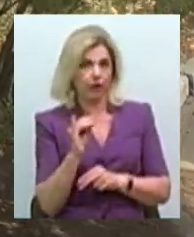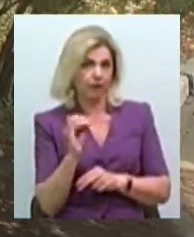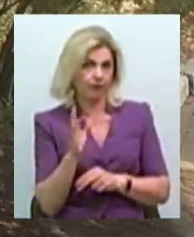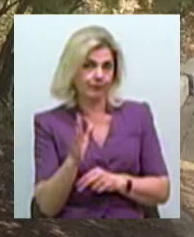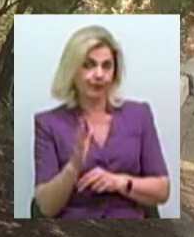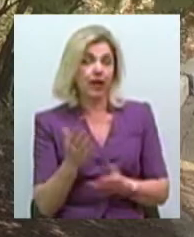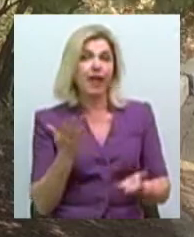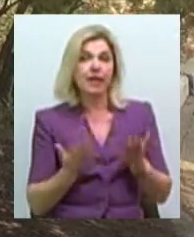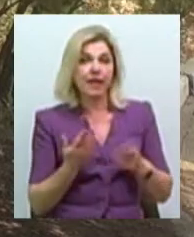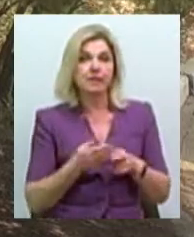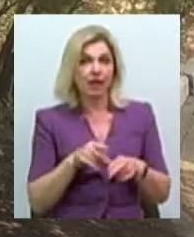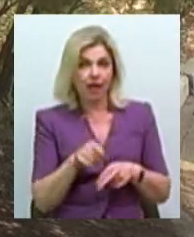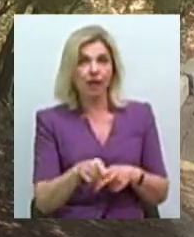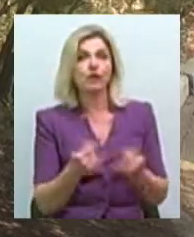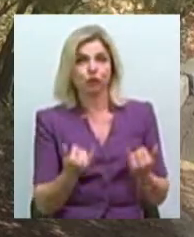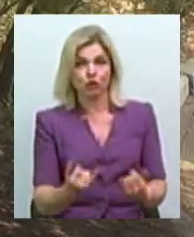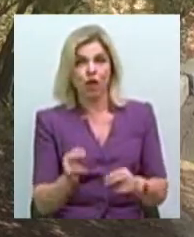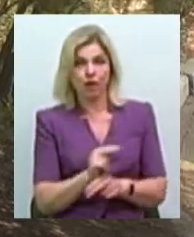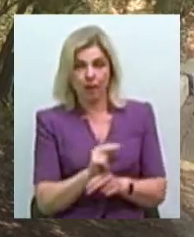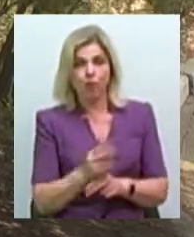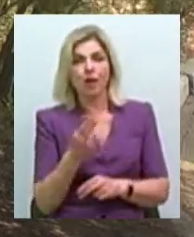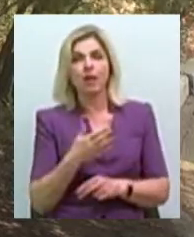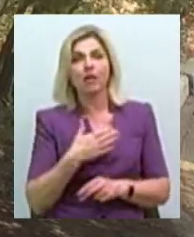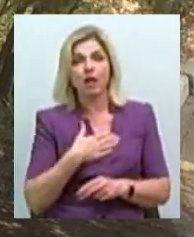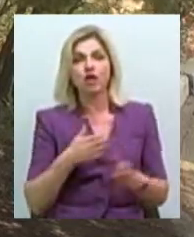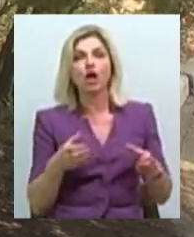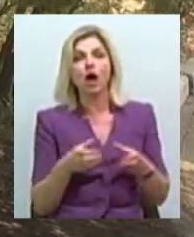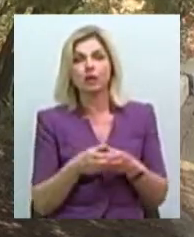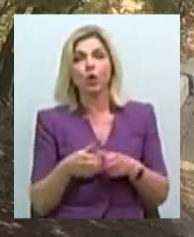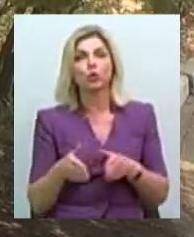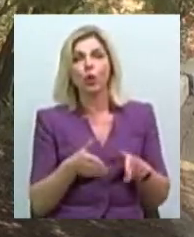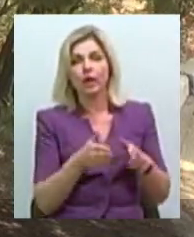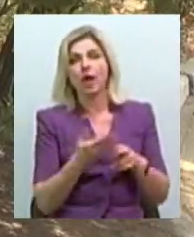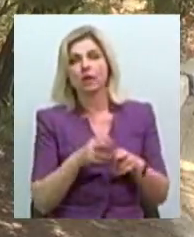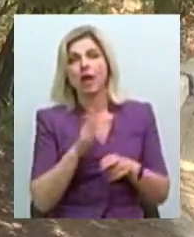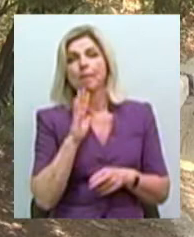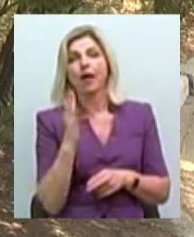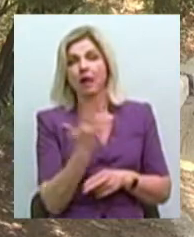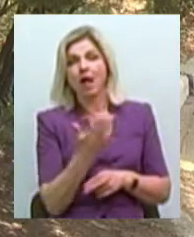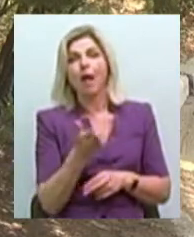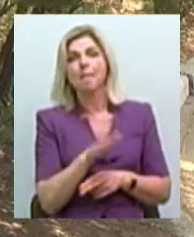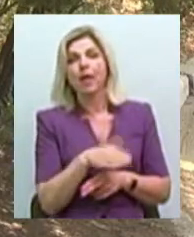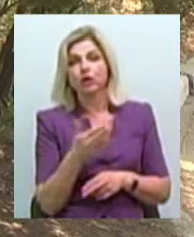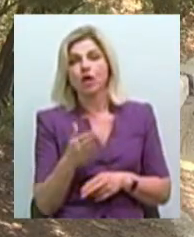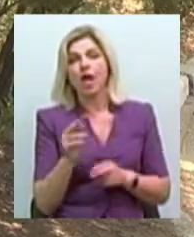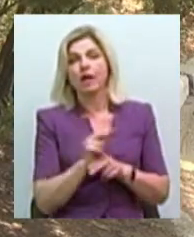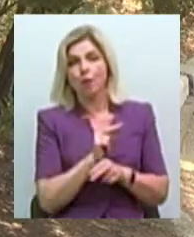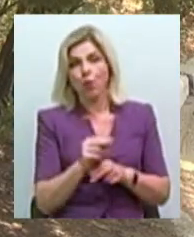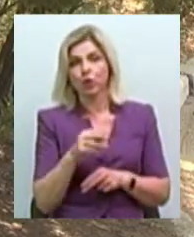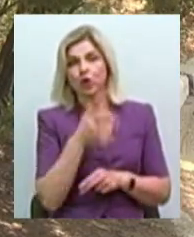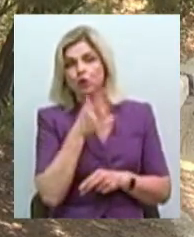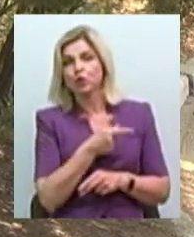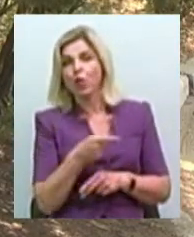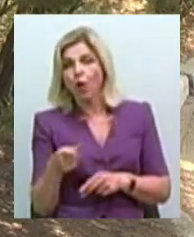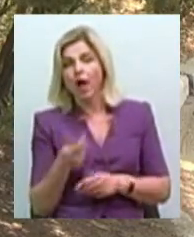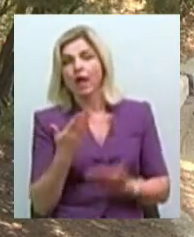якщо це поточний ремонт, то для наших категорій доріг це принаймні 5 років міжремонтних термінів. Якщо наступного